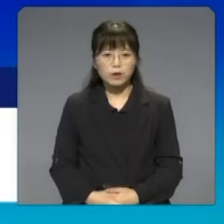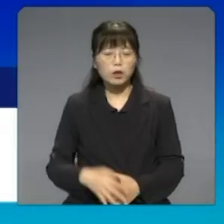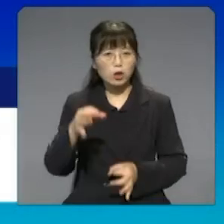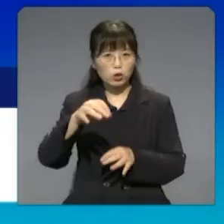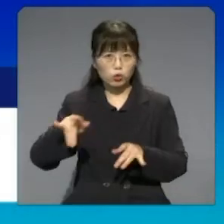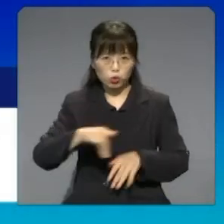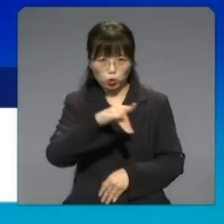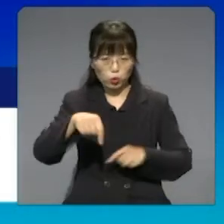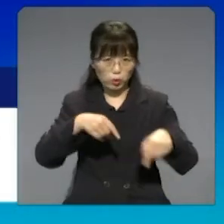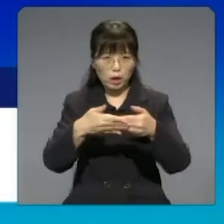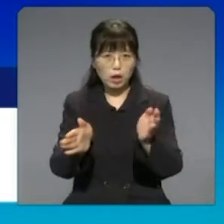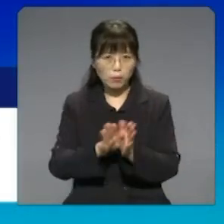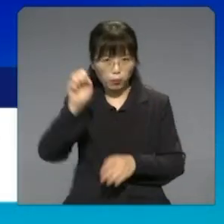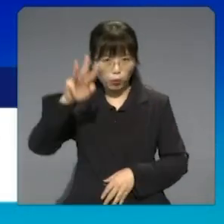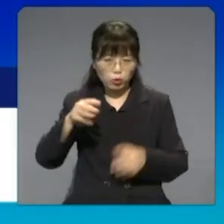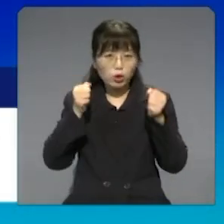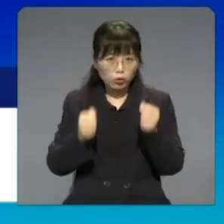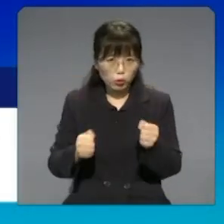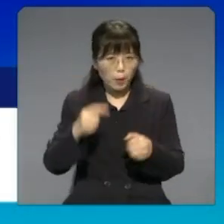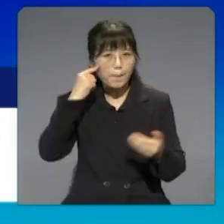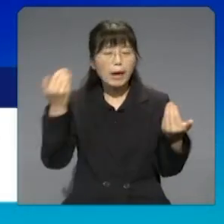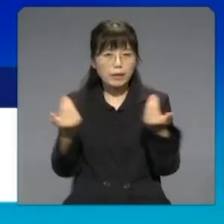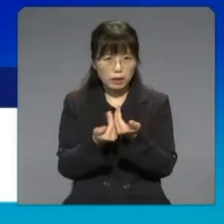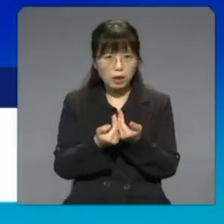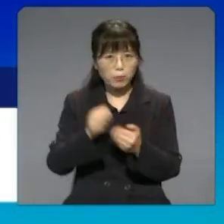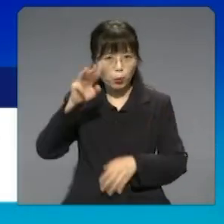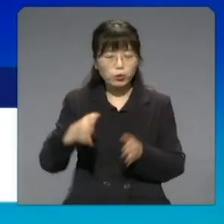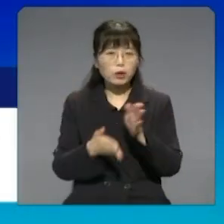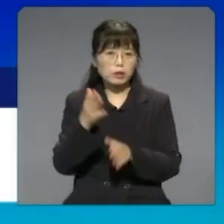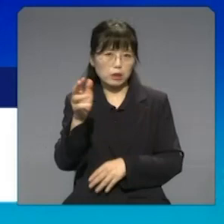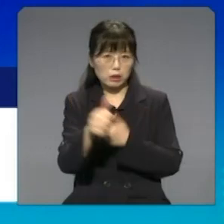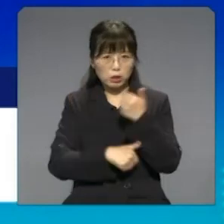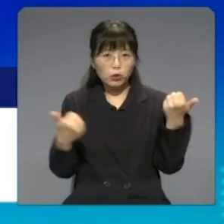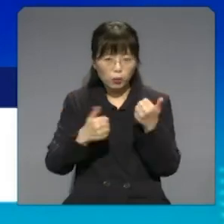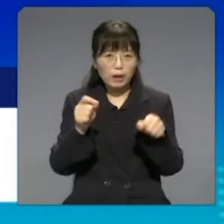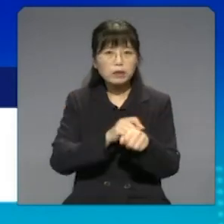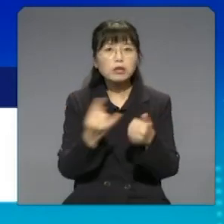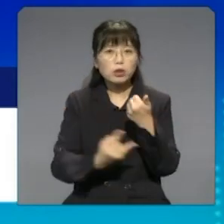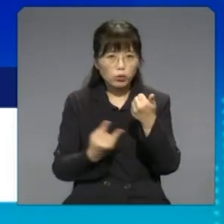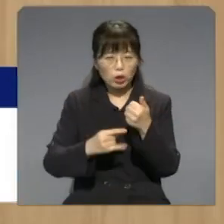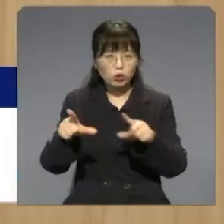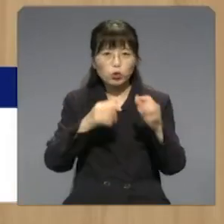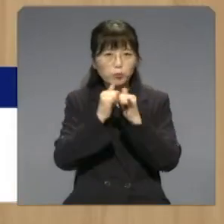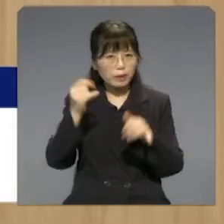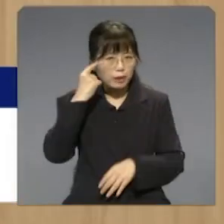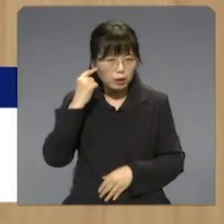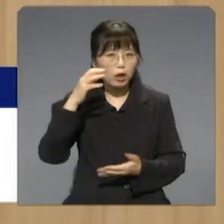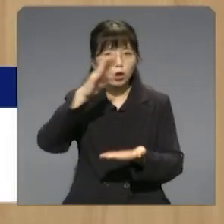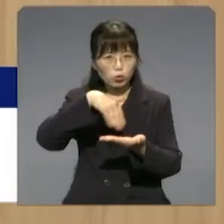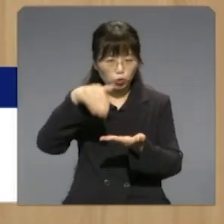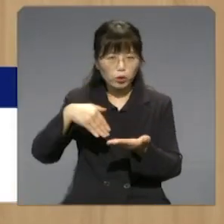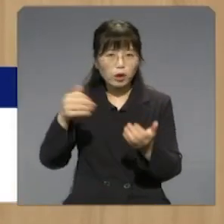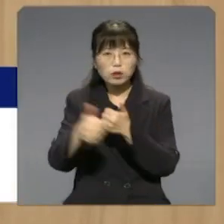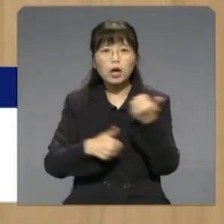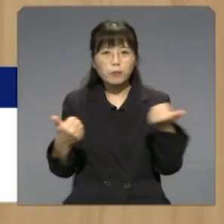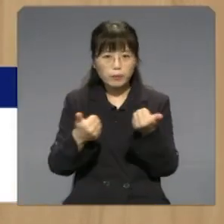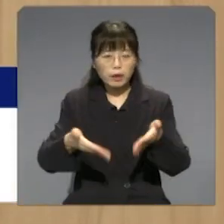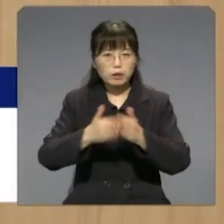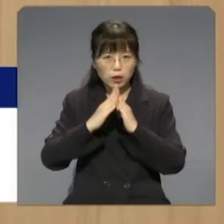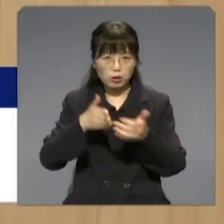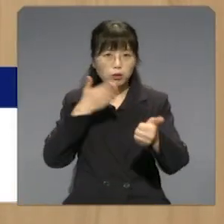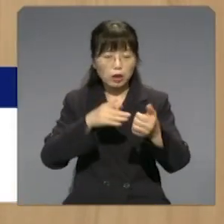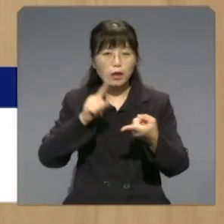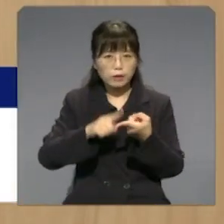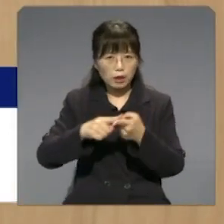드론 작전 사령부의 포천 주둔을 반대하는 포천시의회 특위에서 주민 의견 수렴 협의체 창설을 제안한 데